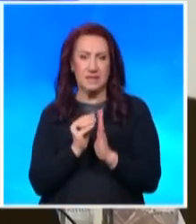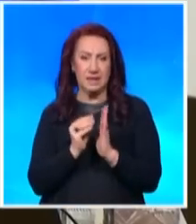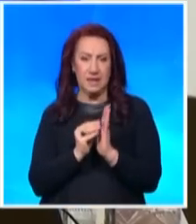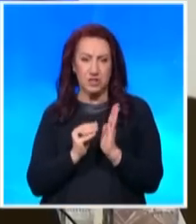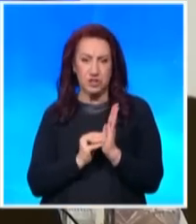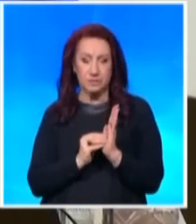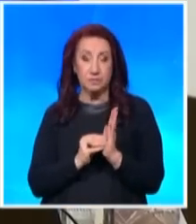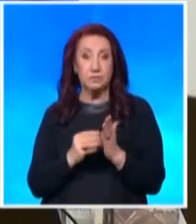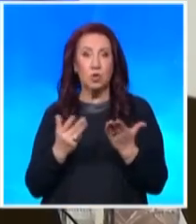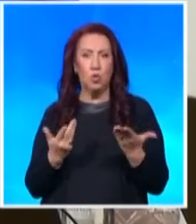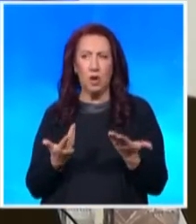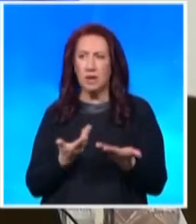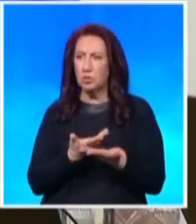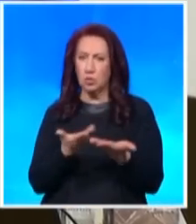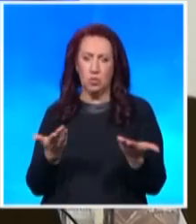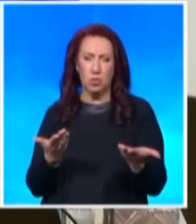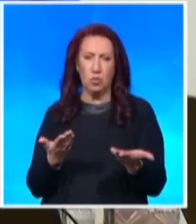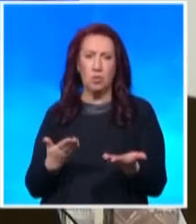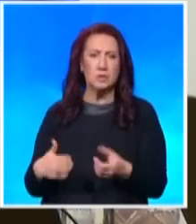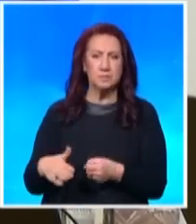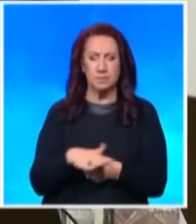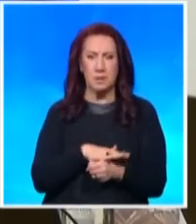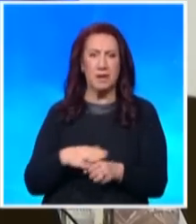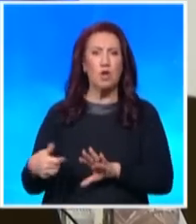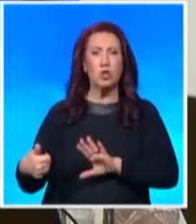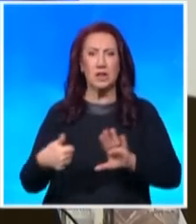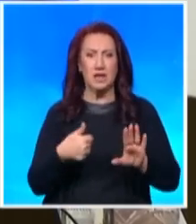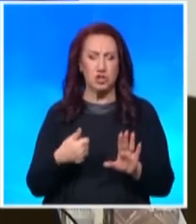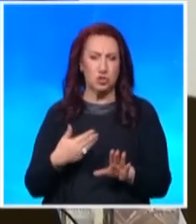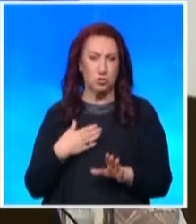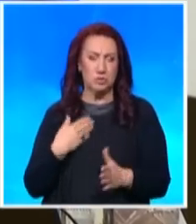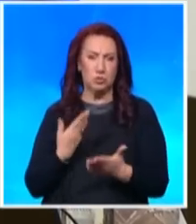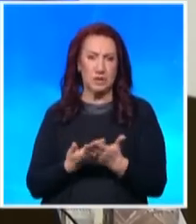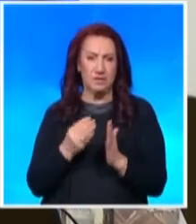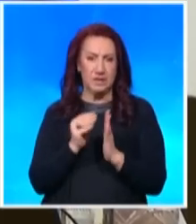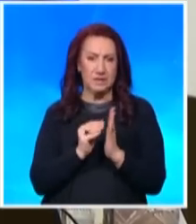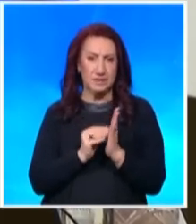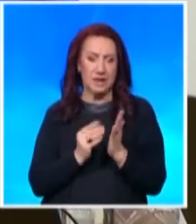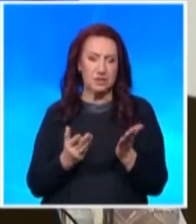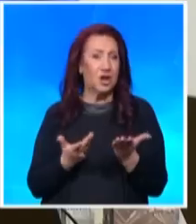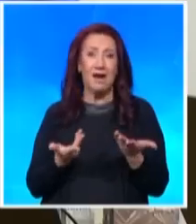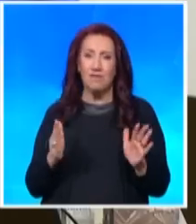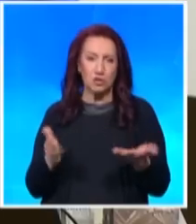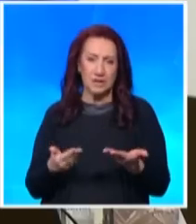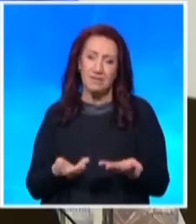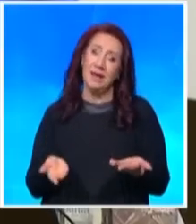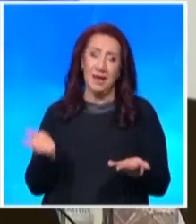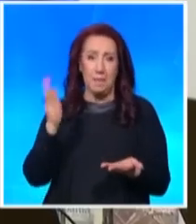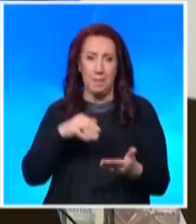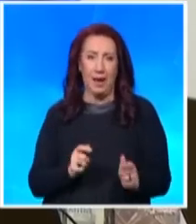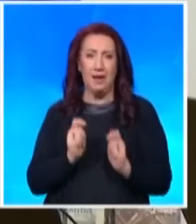Когато някой се е справил отлично с поставената му задача, какво се случва? Възлага му се отново.